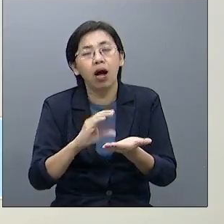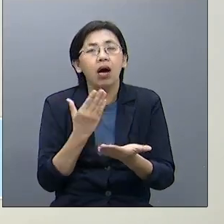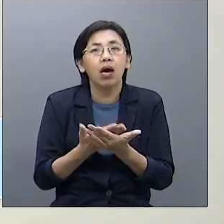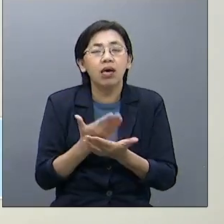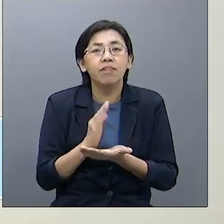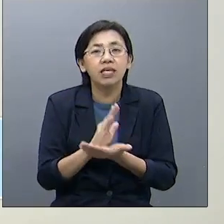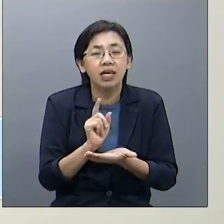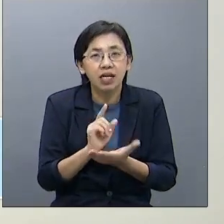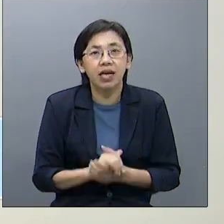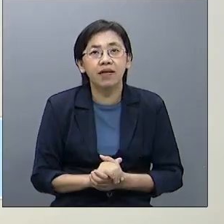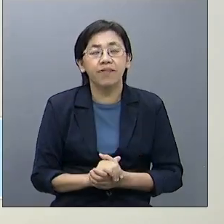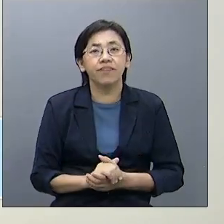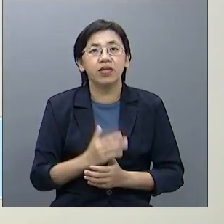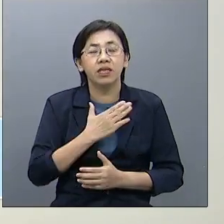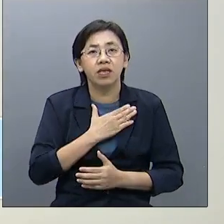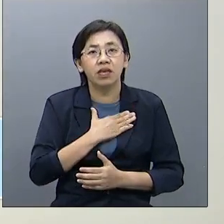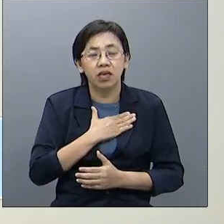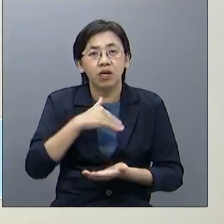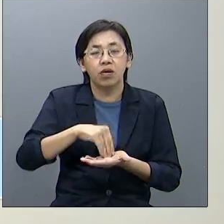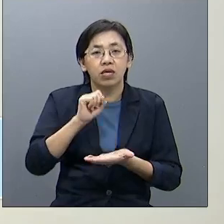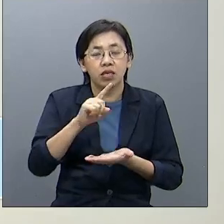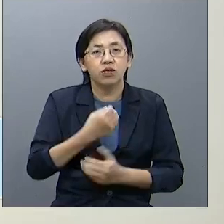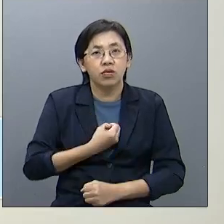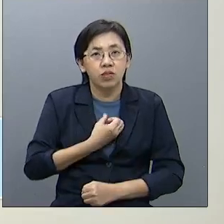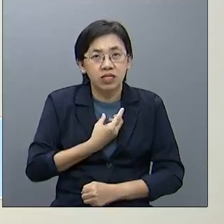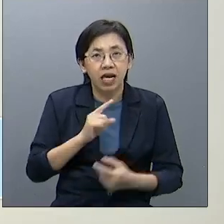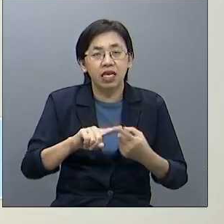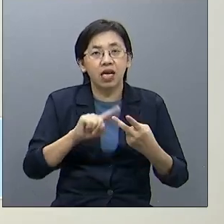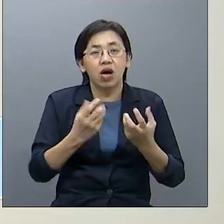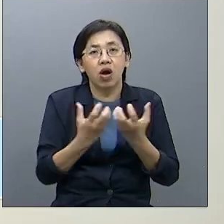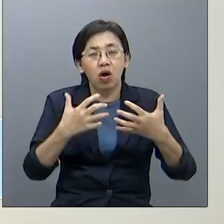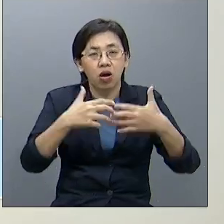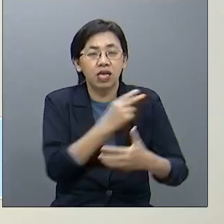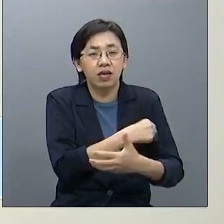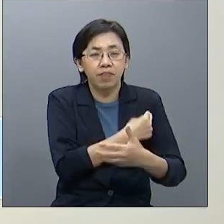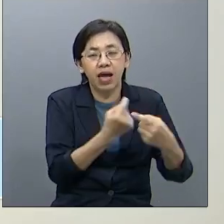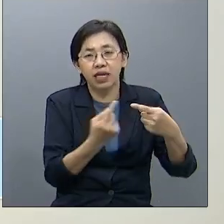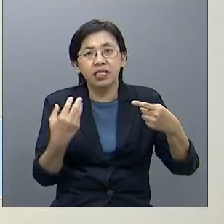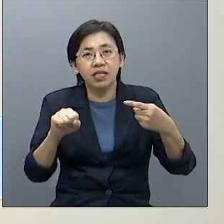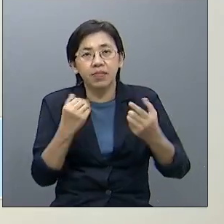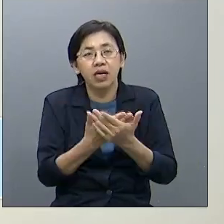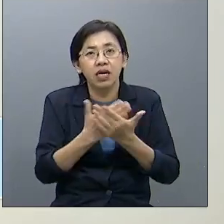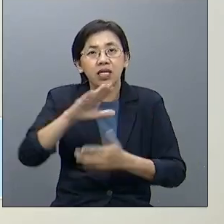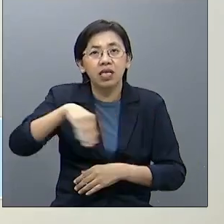ได้1ศูนย์ศูนย์หัวใจกับอุปกรณ์ทางการแพทย์อีก10รายการครับมูลค่าทั้งสิ้